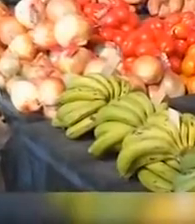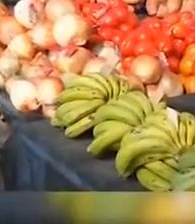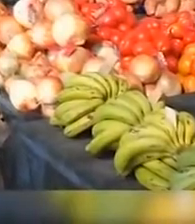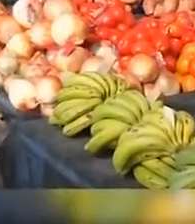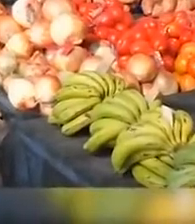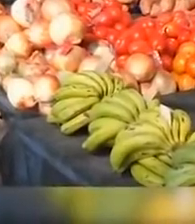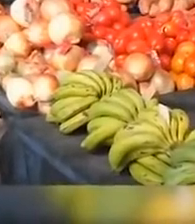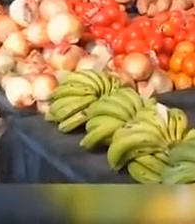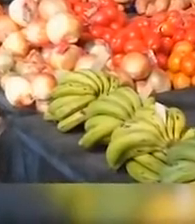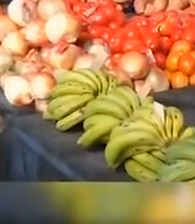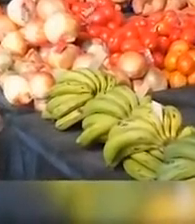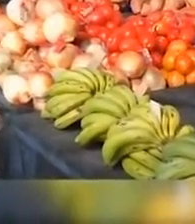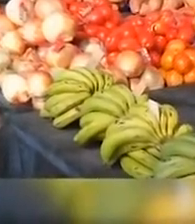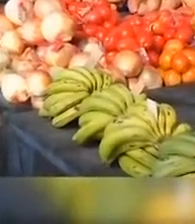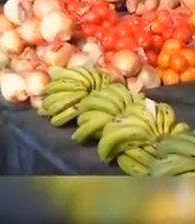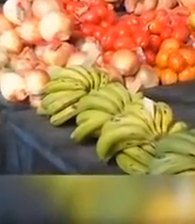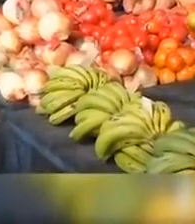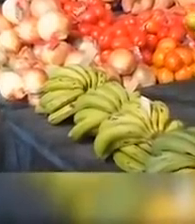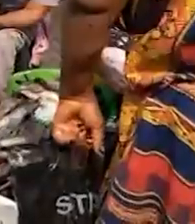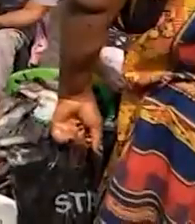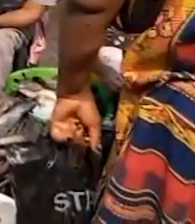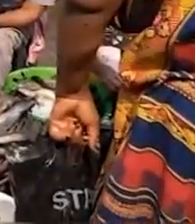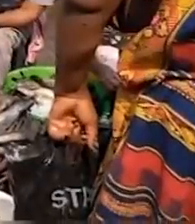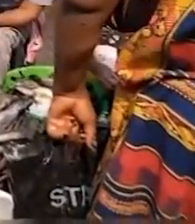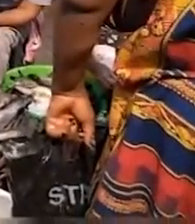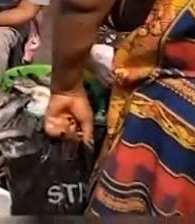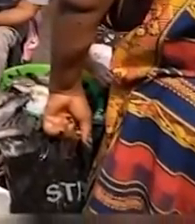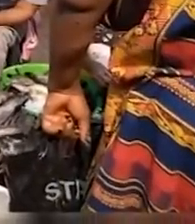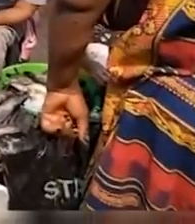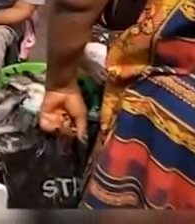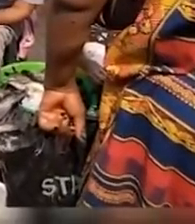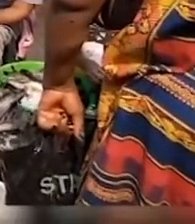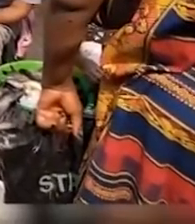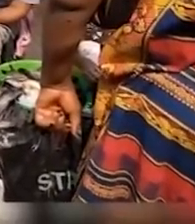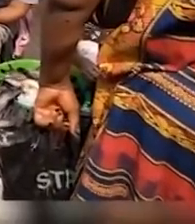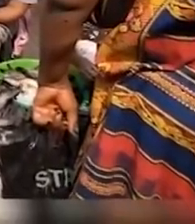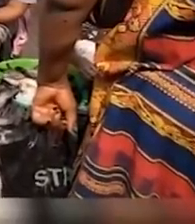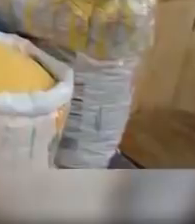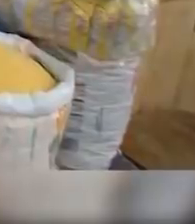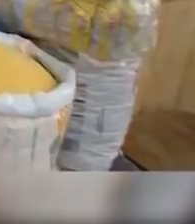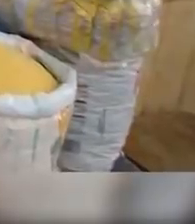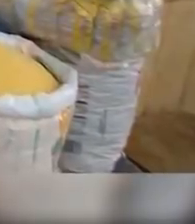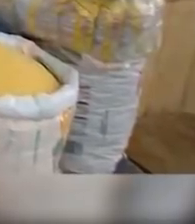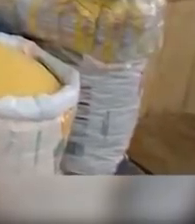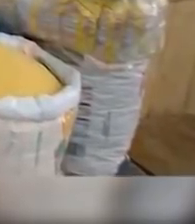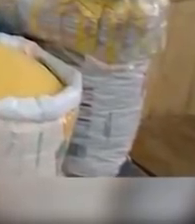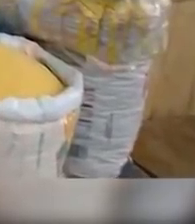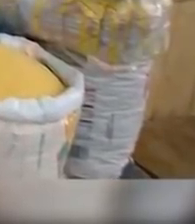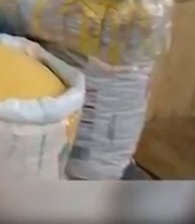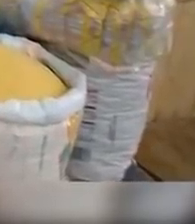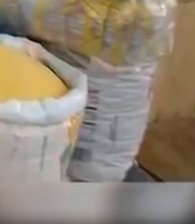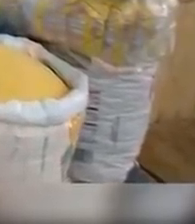la baisse des prix des produits de première nécessité sur le marché désormais dans le viseur d'une ministre de l'économie nationale